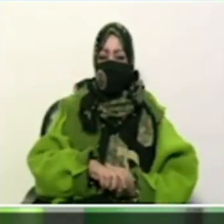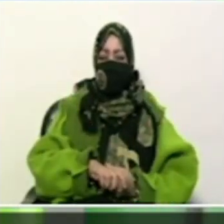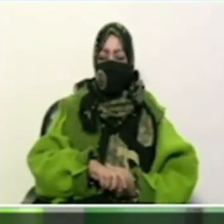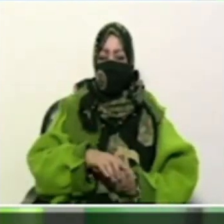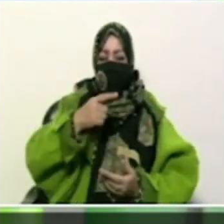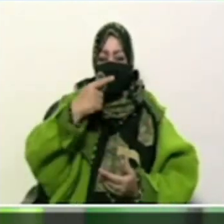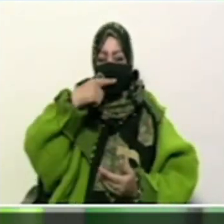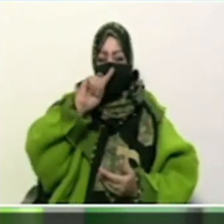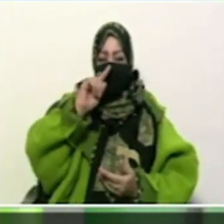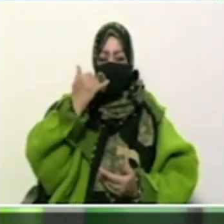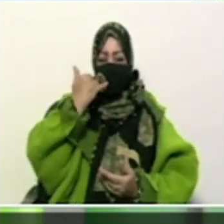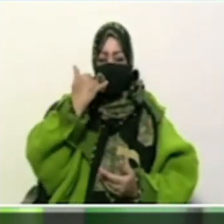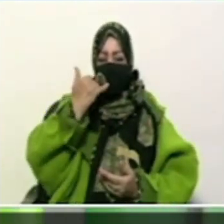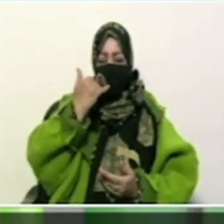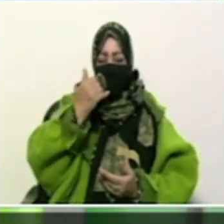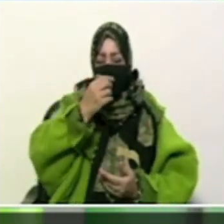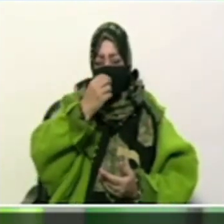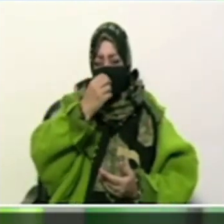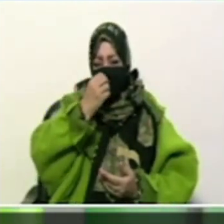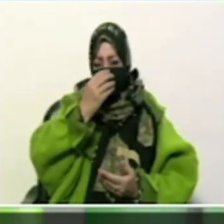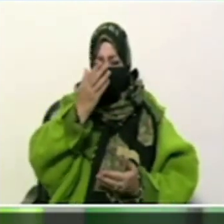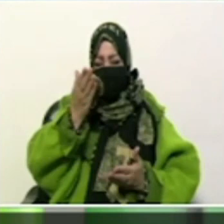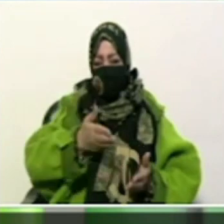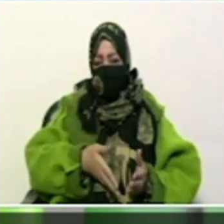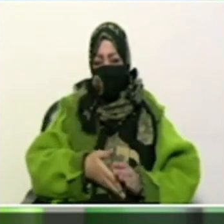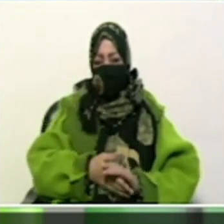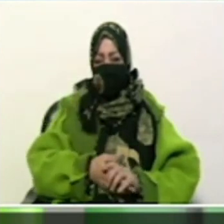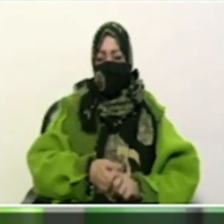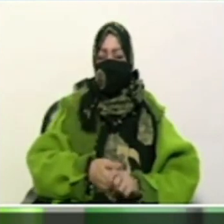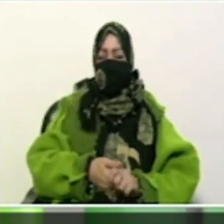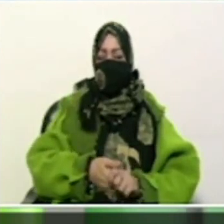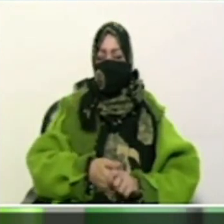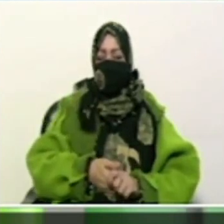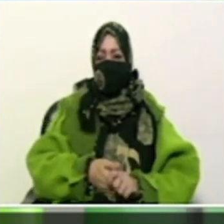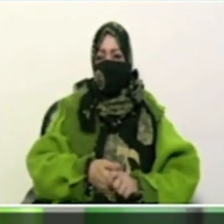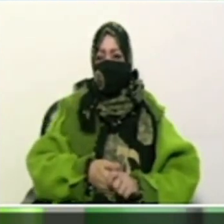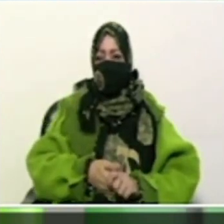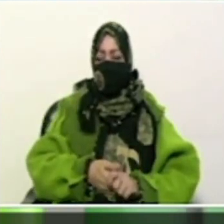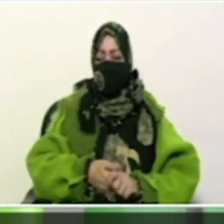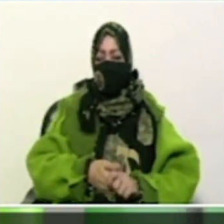بنسألك الشيخ لو سمحت. أيوة. أنا